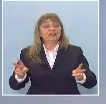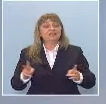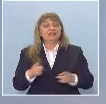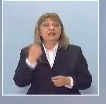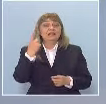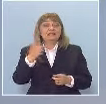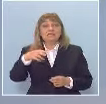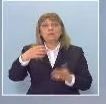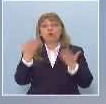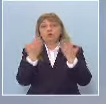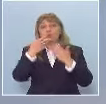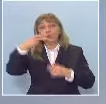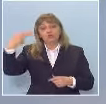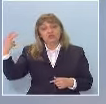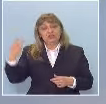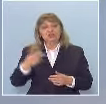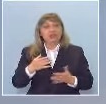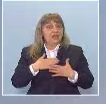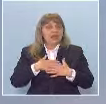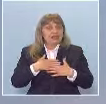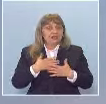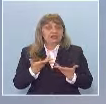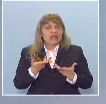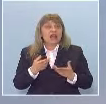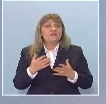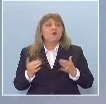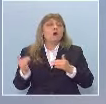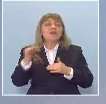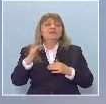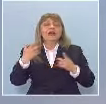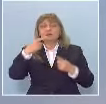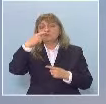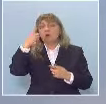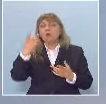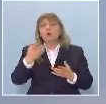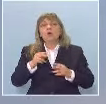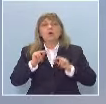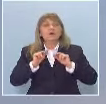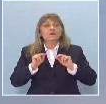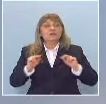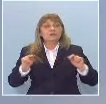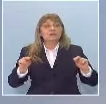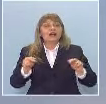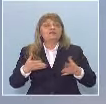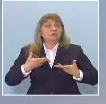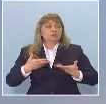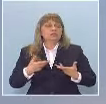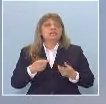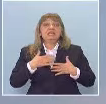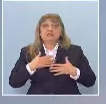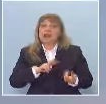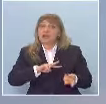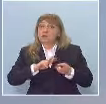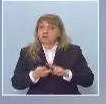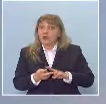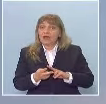самото училище. На какво държите най-много в преподаването? Има ли промяна в това, което